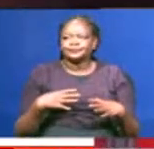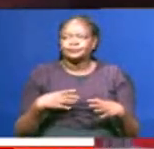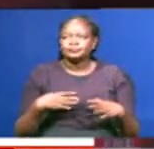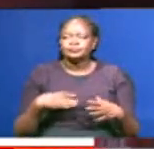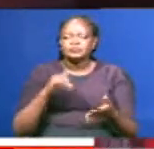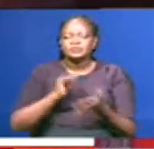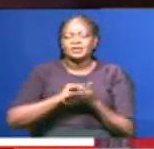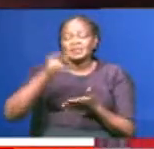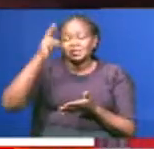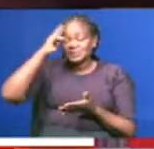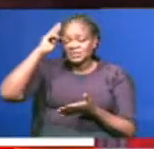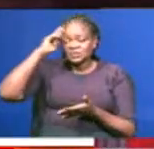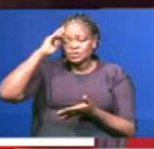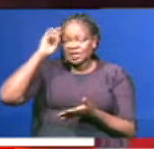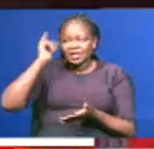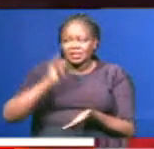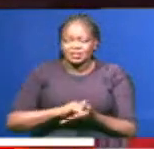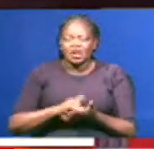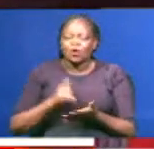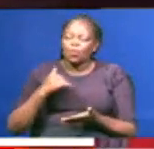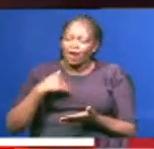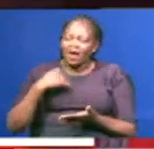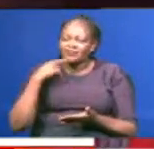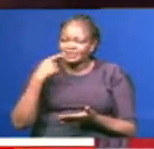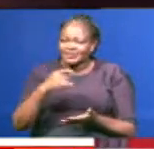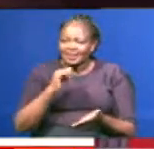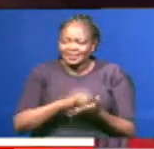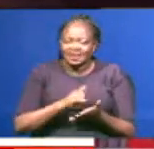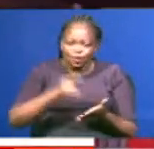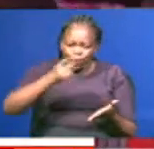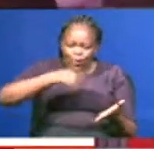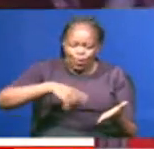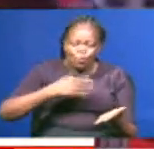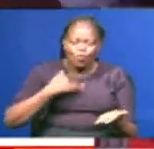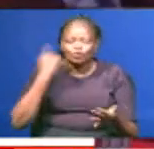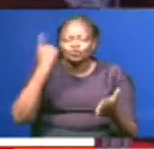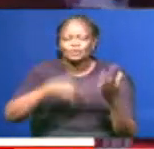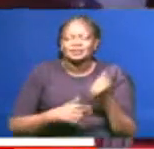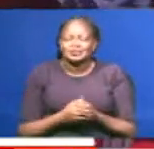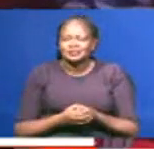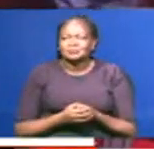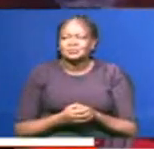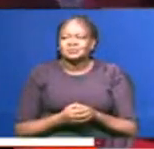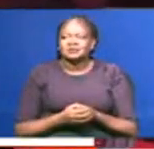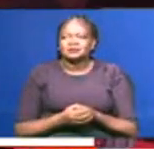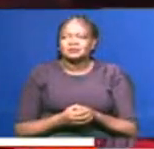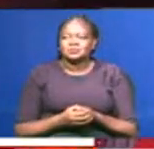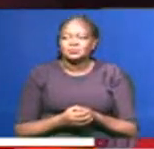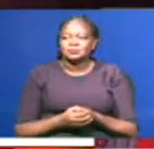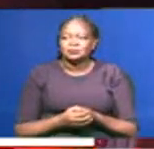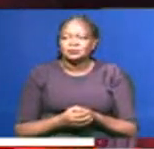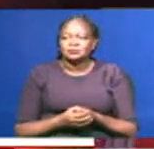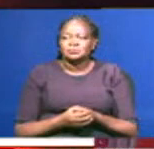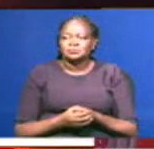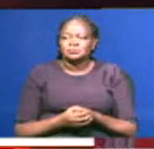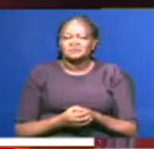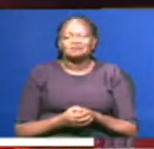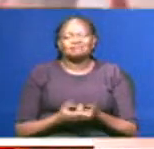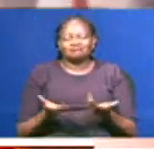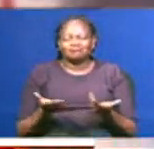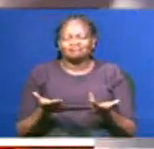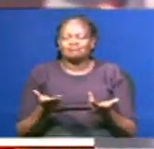sababu tumesema ya kwamba sisi tunataka ile ushindi wetu